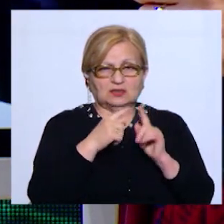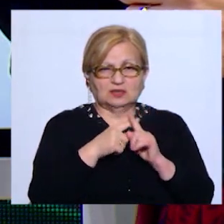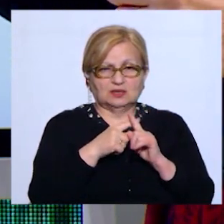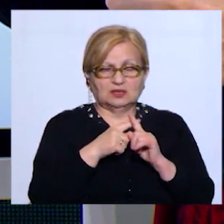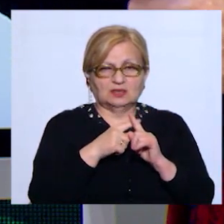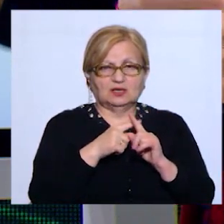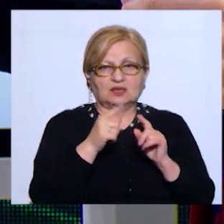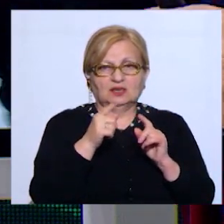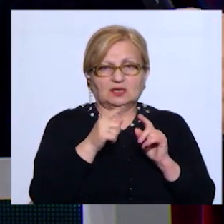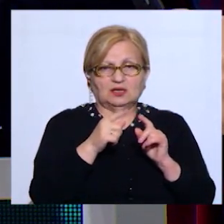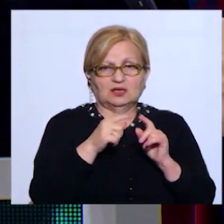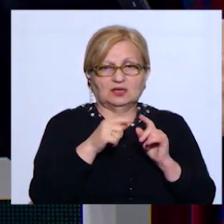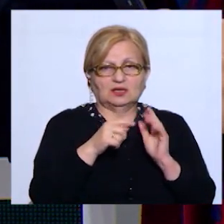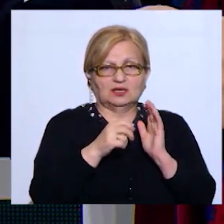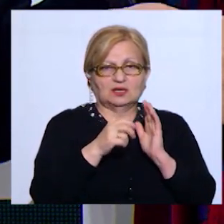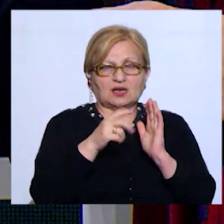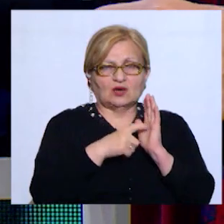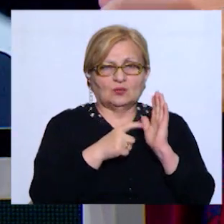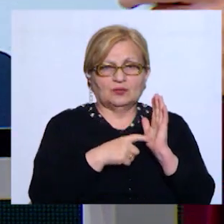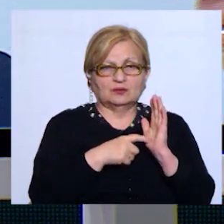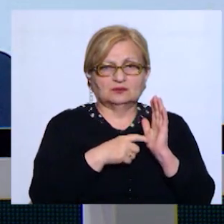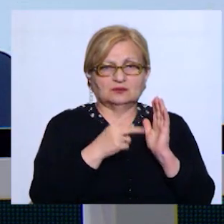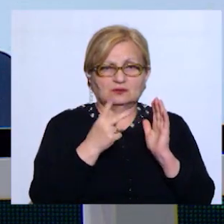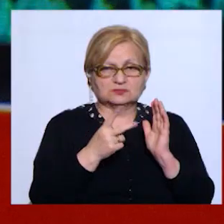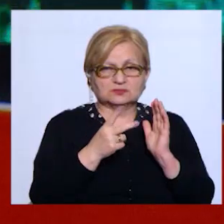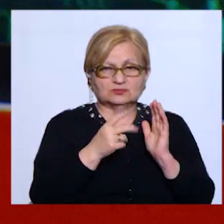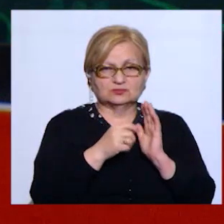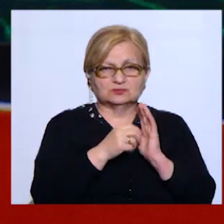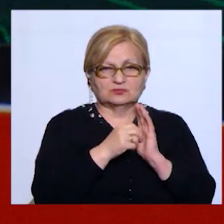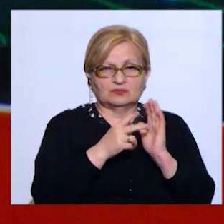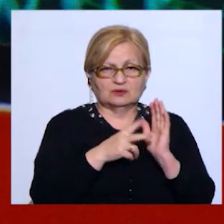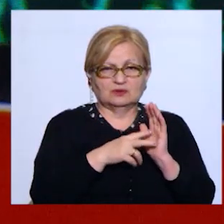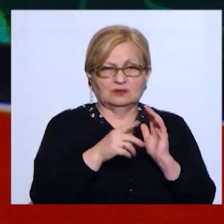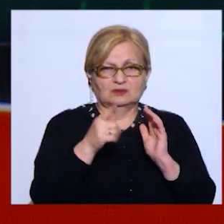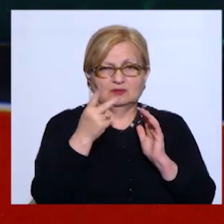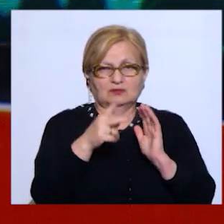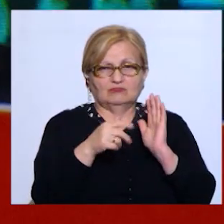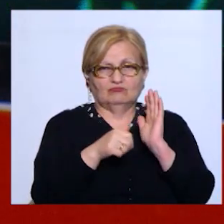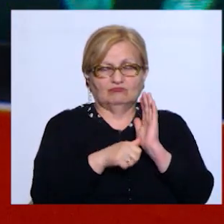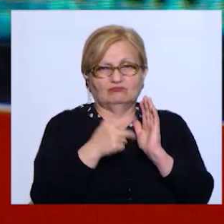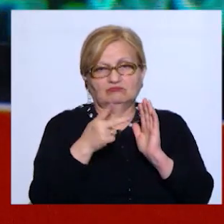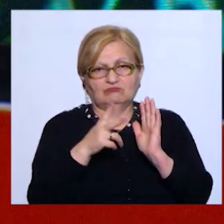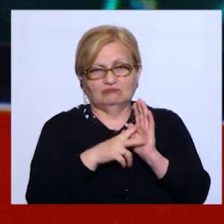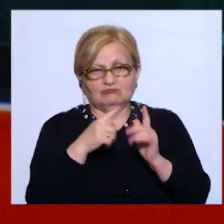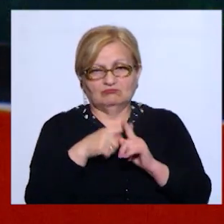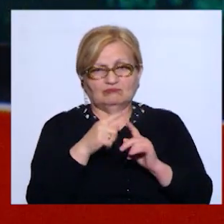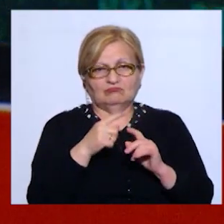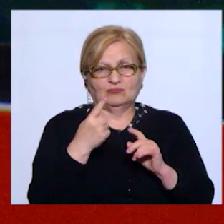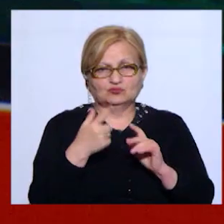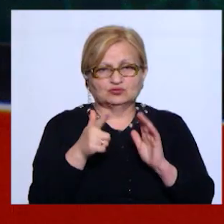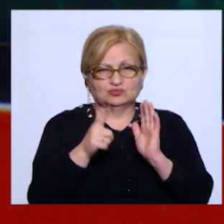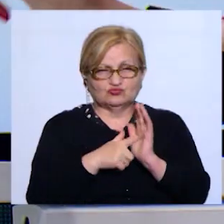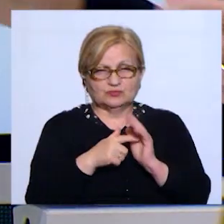რადგან ლუწი რაოდენობაა გამოვიდა 18 და ამ მონაცემების მედიანა არის 26 პლუს 28 გაყოფილი 2-ზე